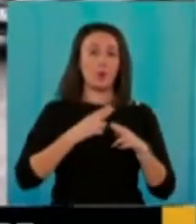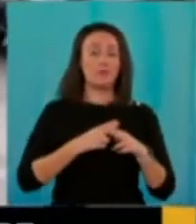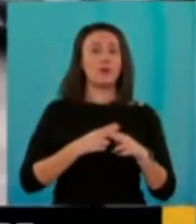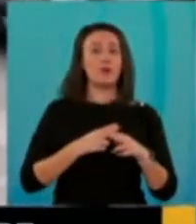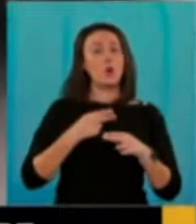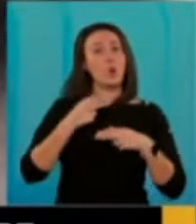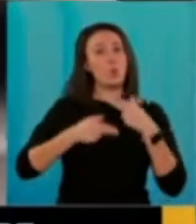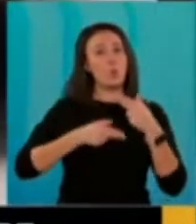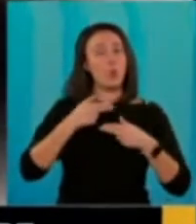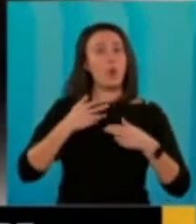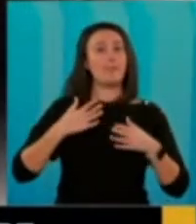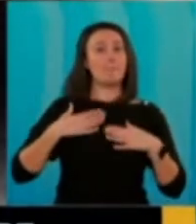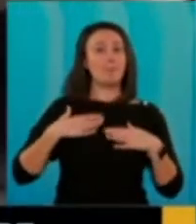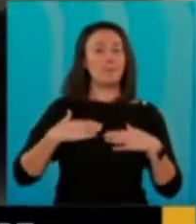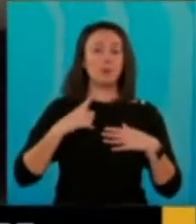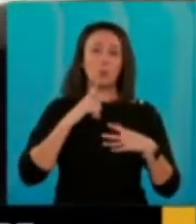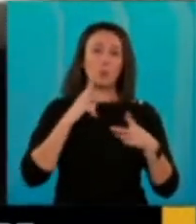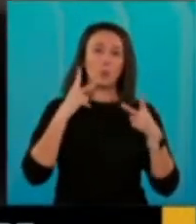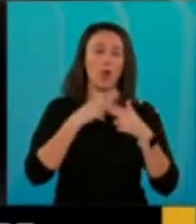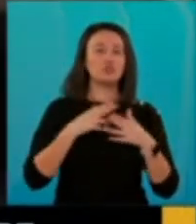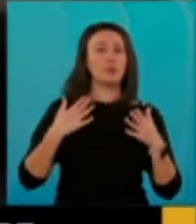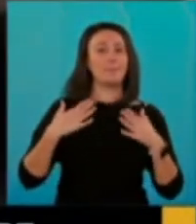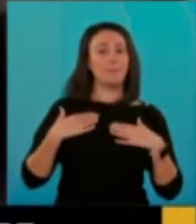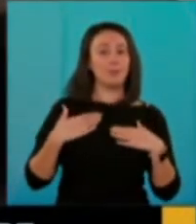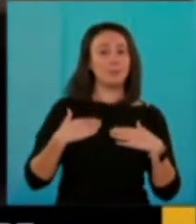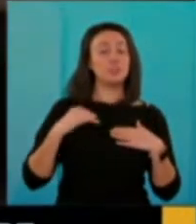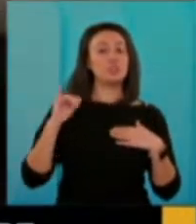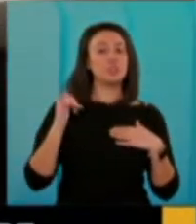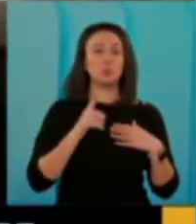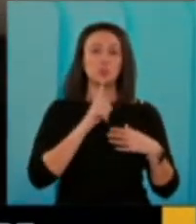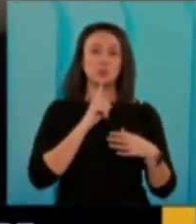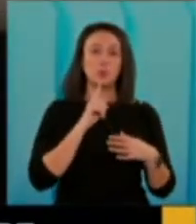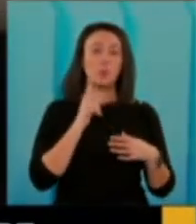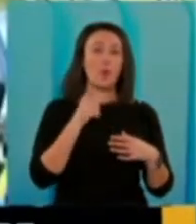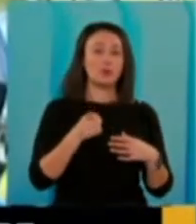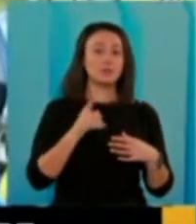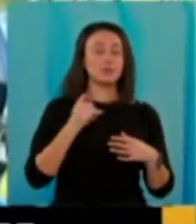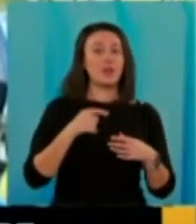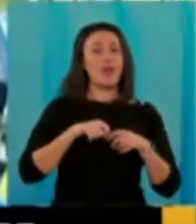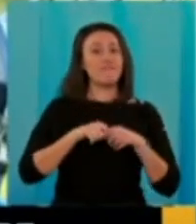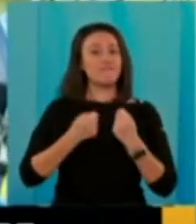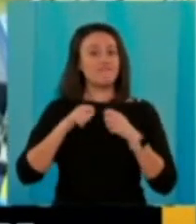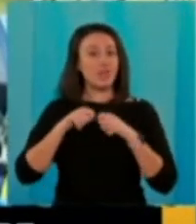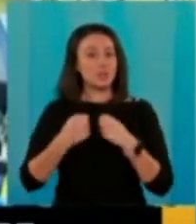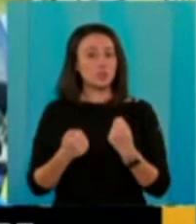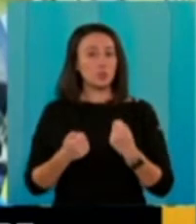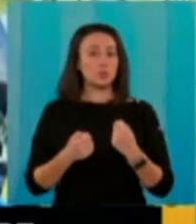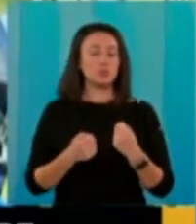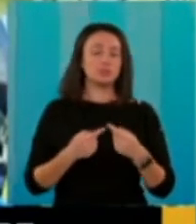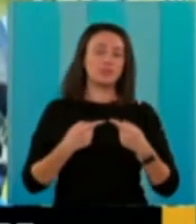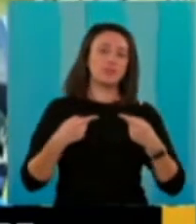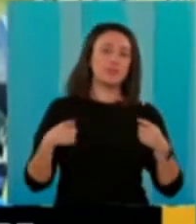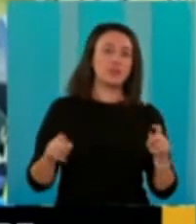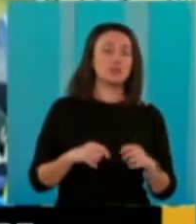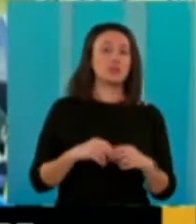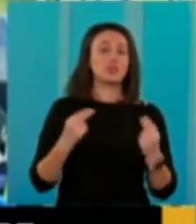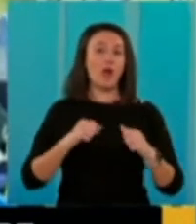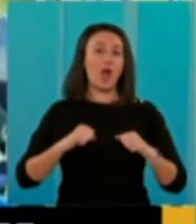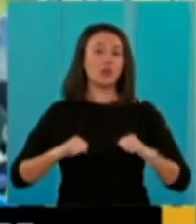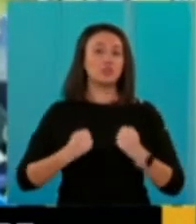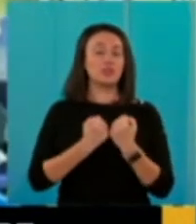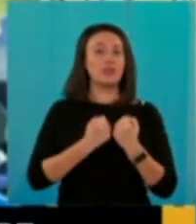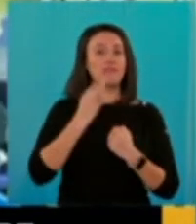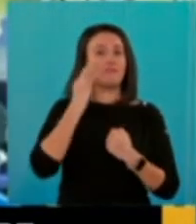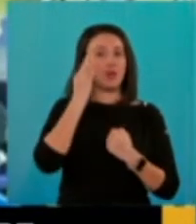boli obstructive pulmonare, cu cancer pulmonar, dar nu doar acestea, ci și afecțiuni neurologice de tipul